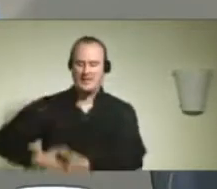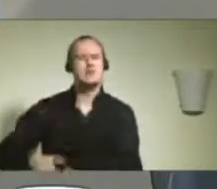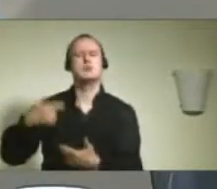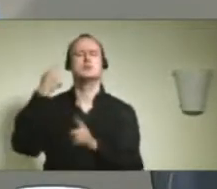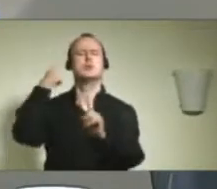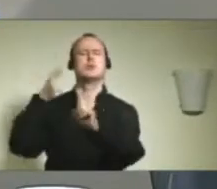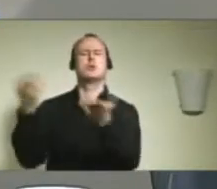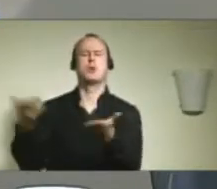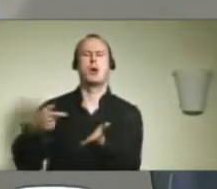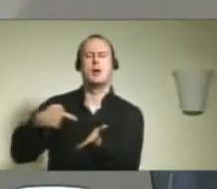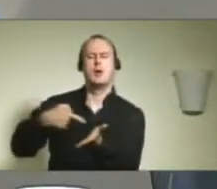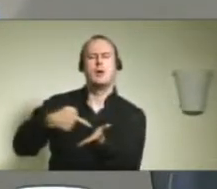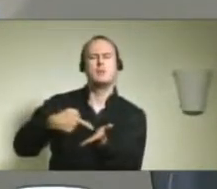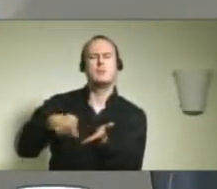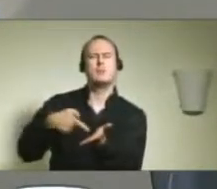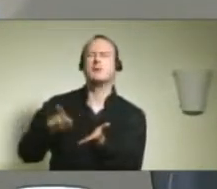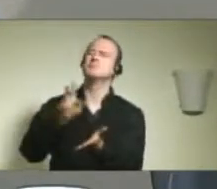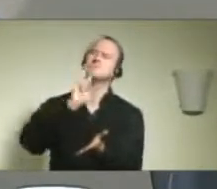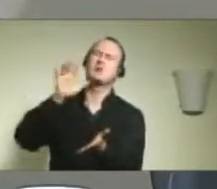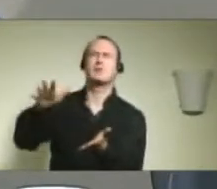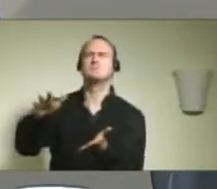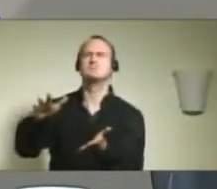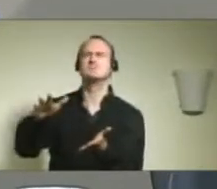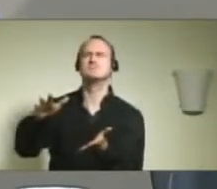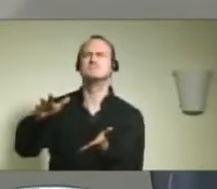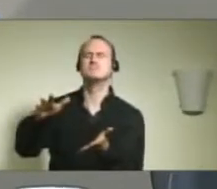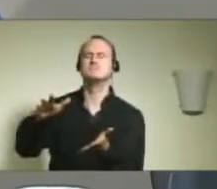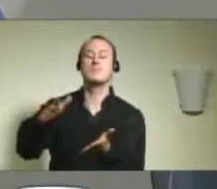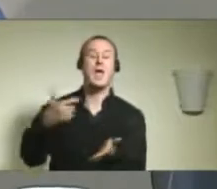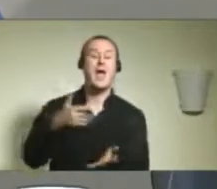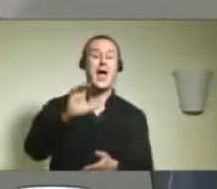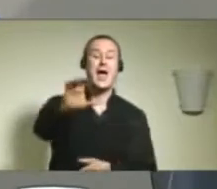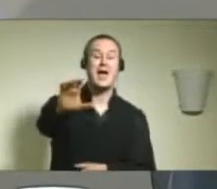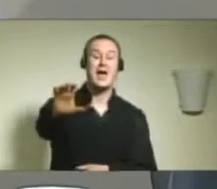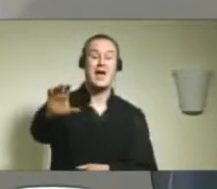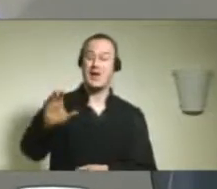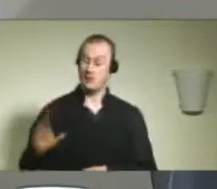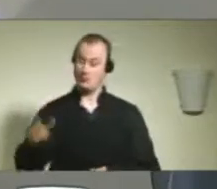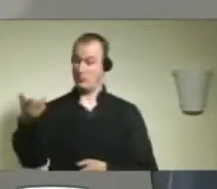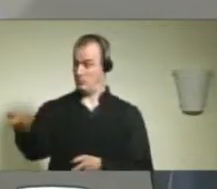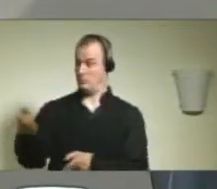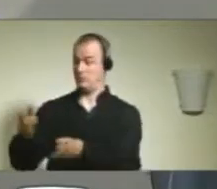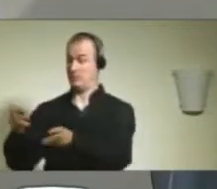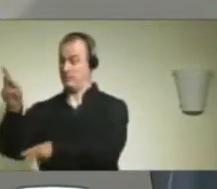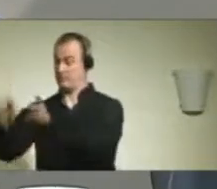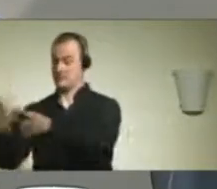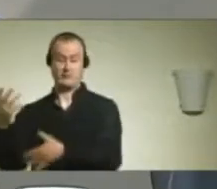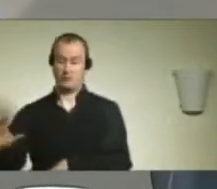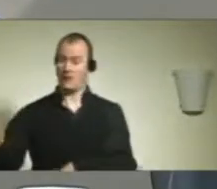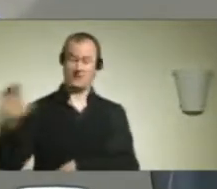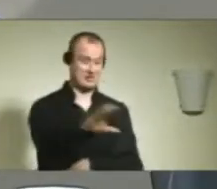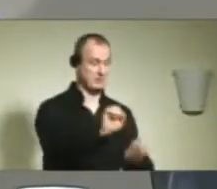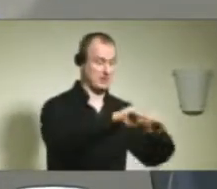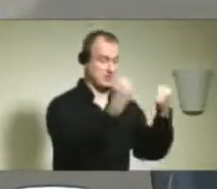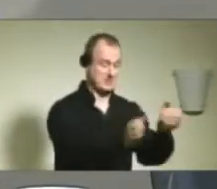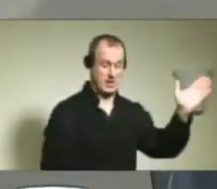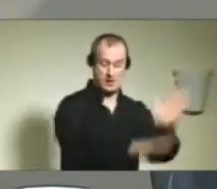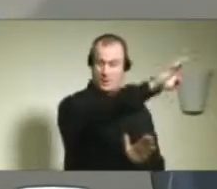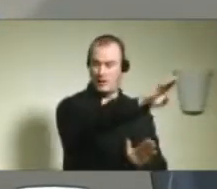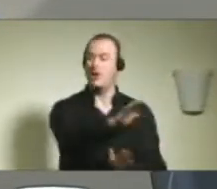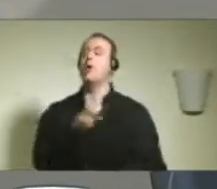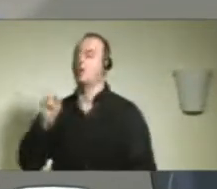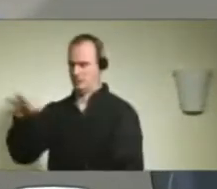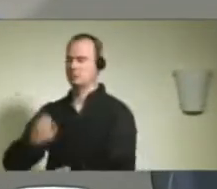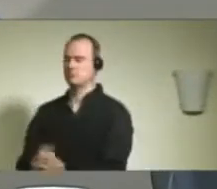paiement, pour en fait financer certains investissements sociaux que les gens souhaitent. Donc, à l'avenir, avec